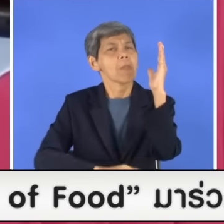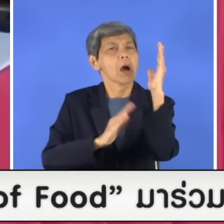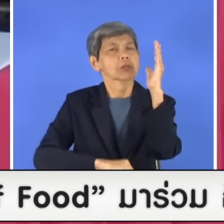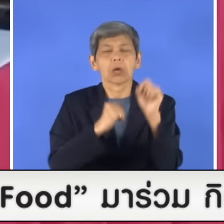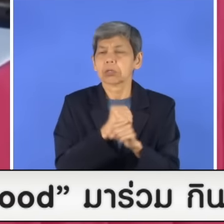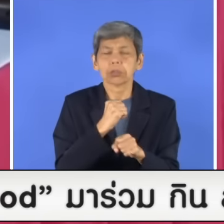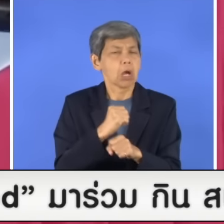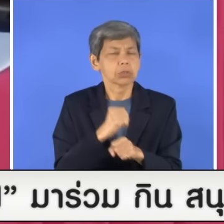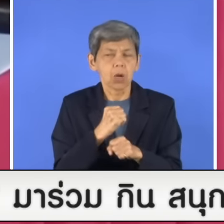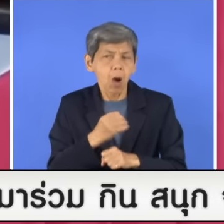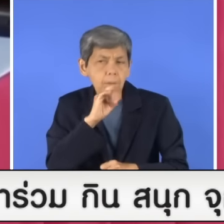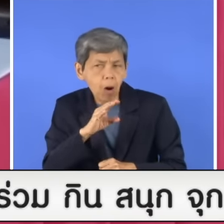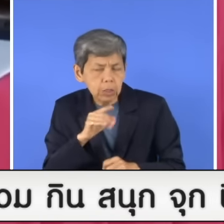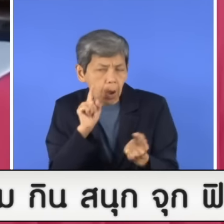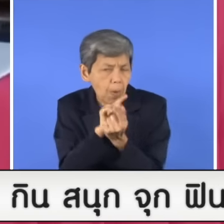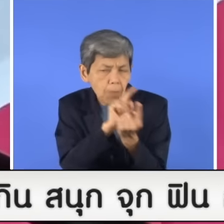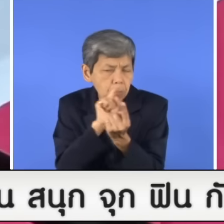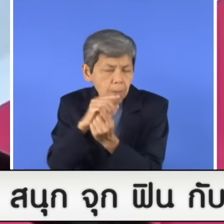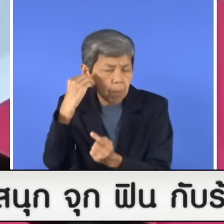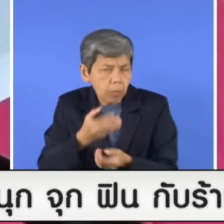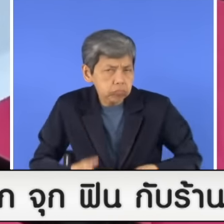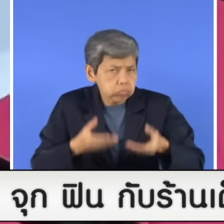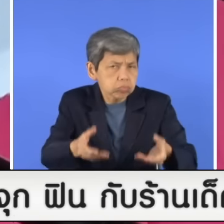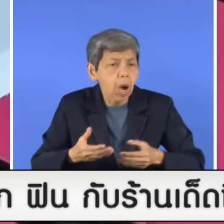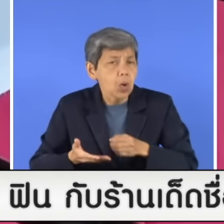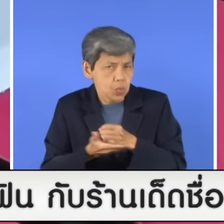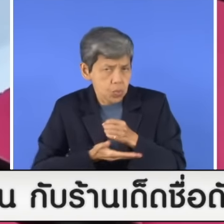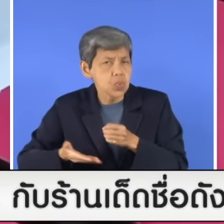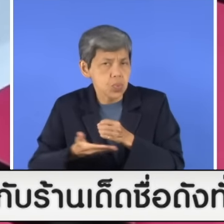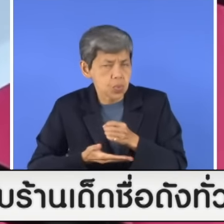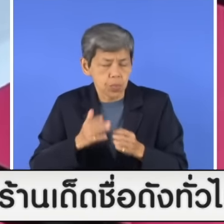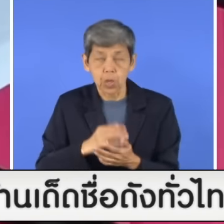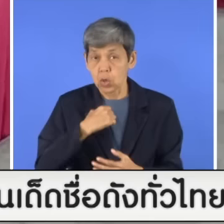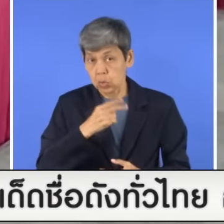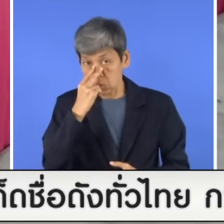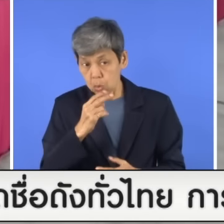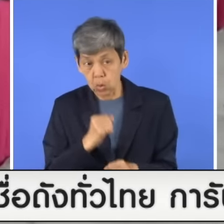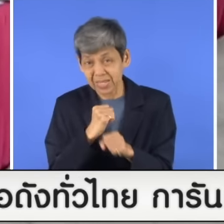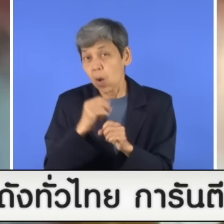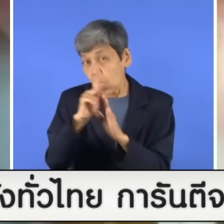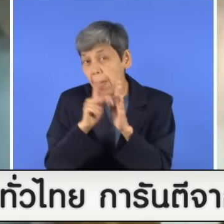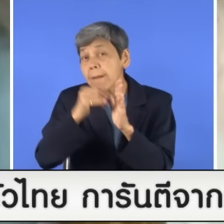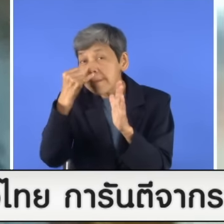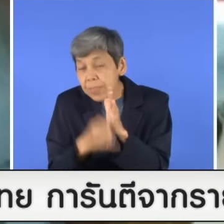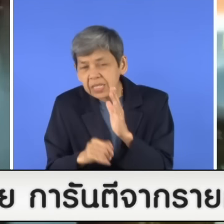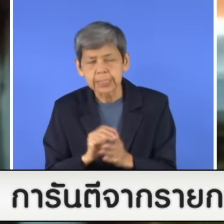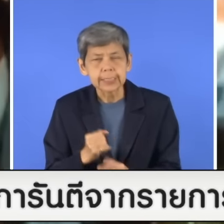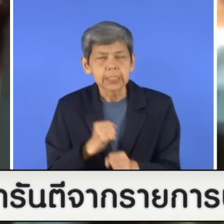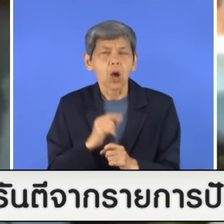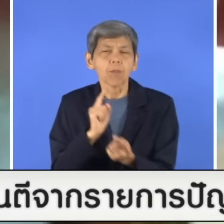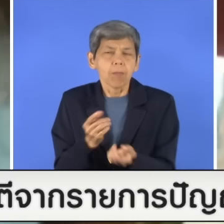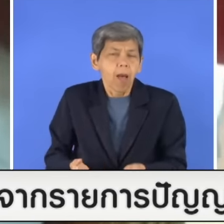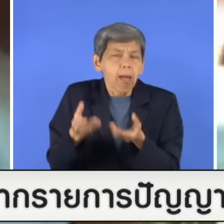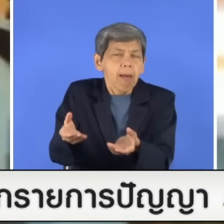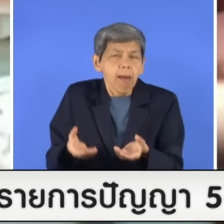ายต่อการบอกกล่าวและก็นัดแนะกันของกลุ่มยาเสพติดว่าอย่างนั้นและโดยเฉพาะผู้ที่กระทำผิดกฎหมายมักจะนัดมาส่งของ